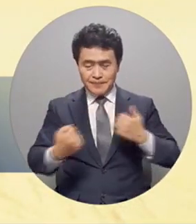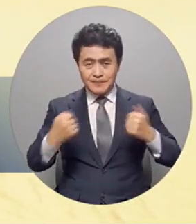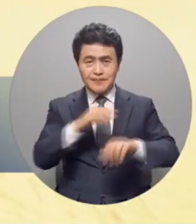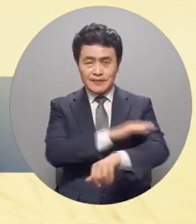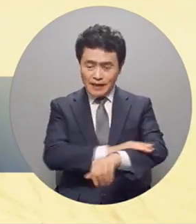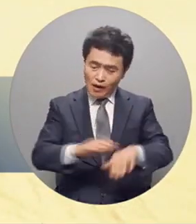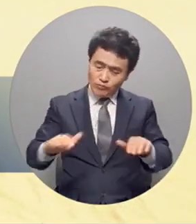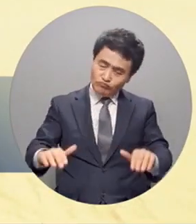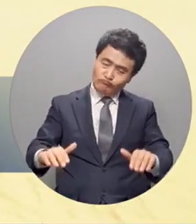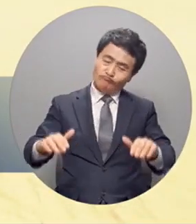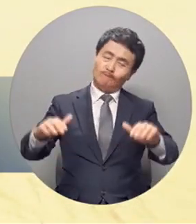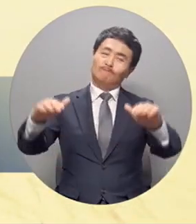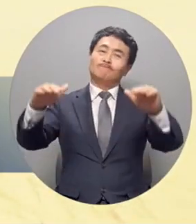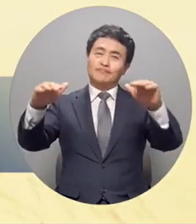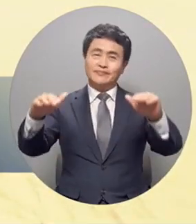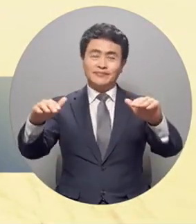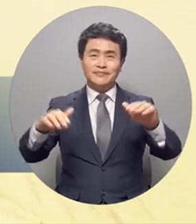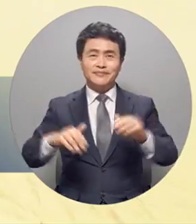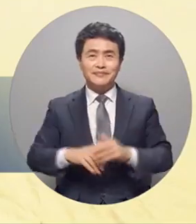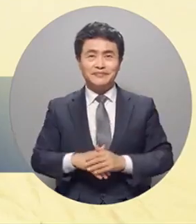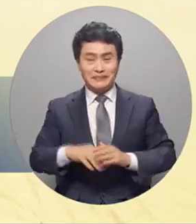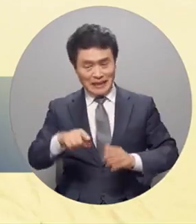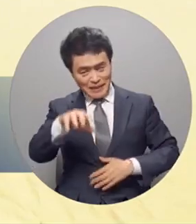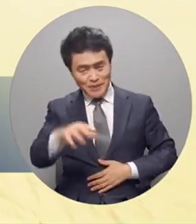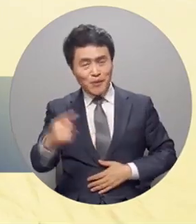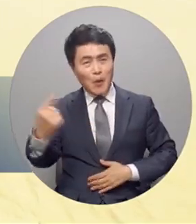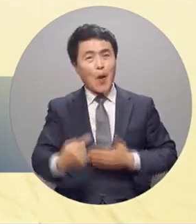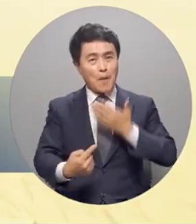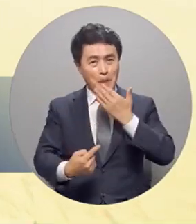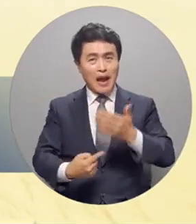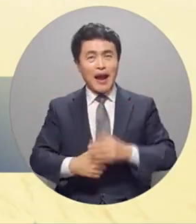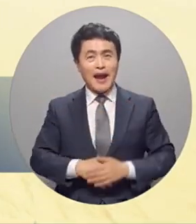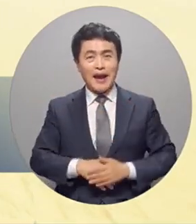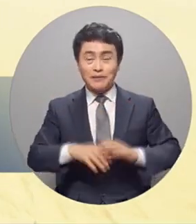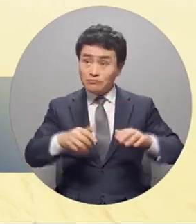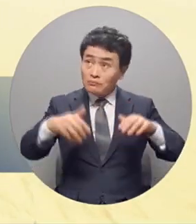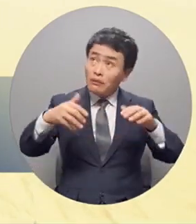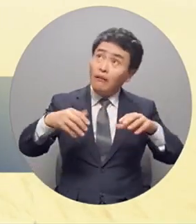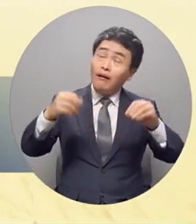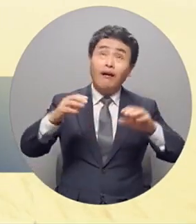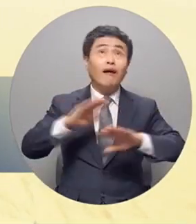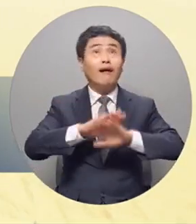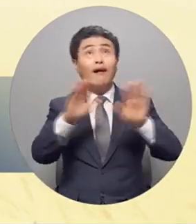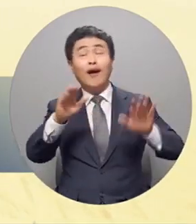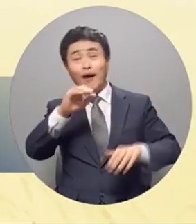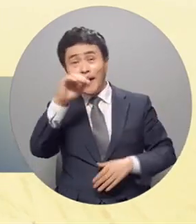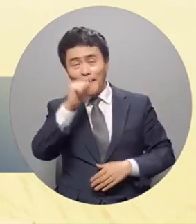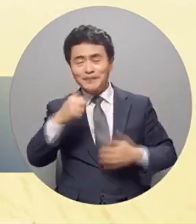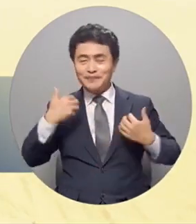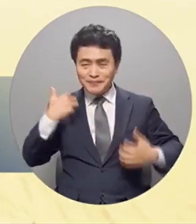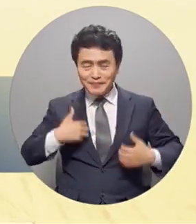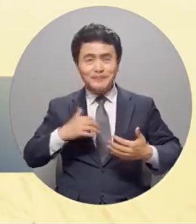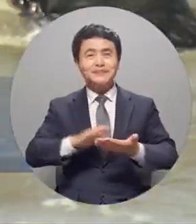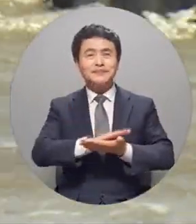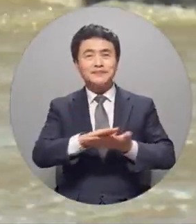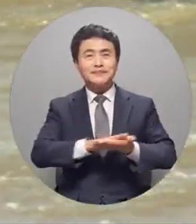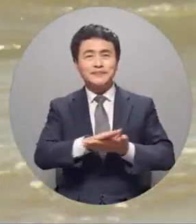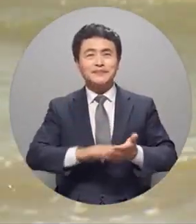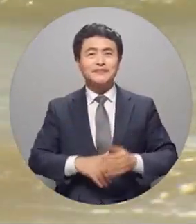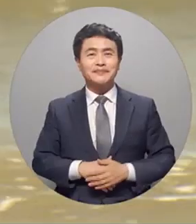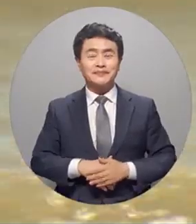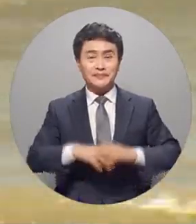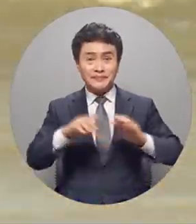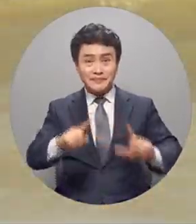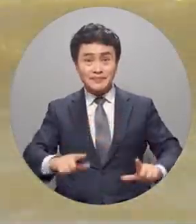자라줘서 그래서 더 이제 이곳에 올 수 있었던 것 같고 비도 안 오고 날씨도 좋아서 재밌게 잘 논 것 같습니다.